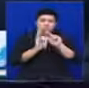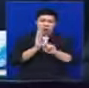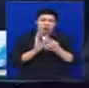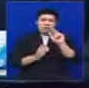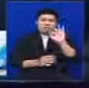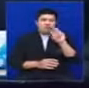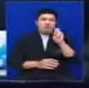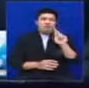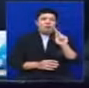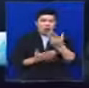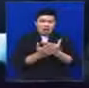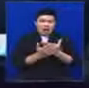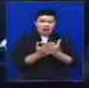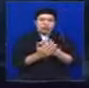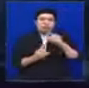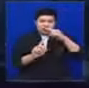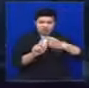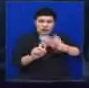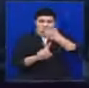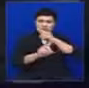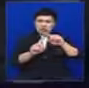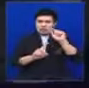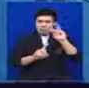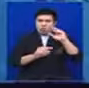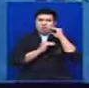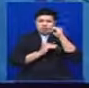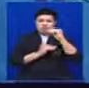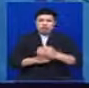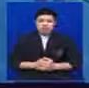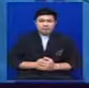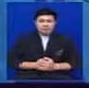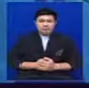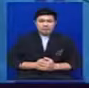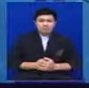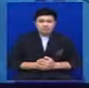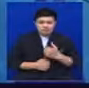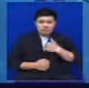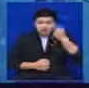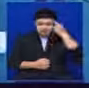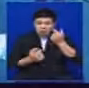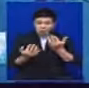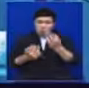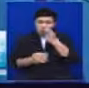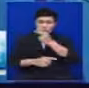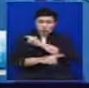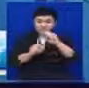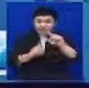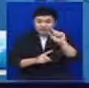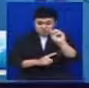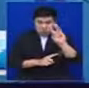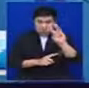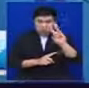ที่26พฤษภาคมนี ้ในส่วนนี้นะครับคงต้องขอรอดูในวันที่26น